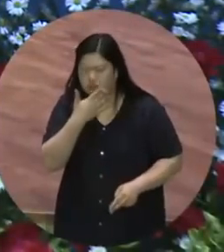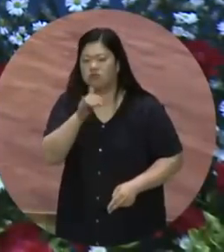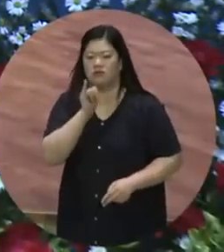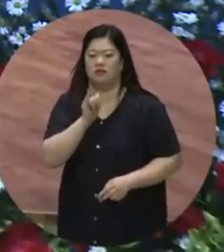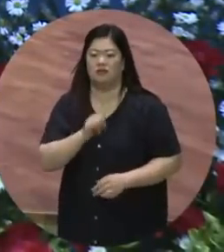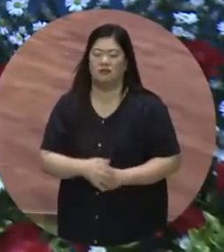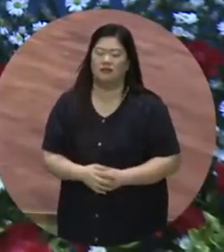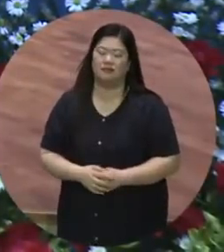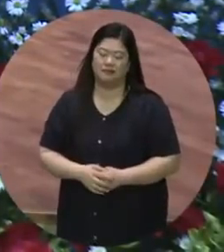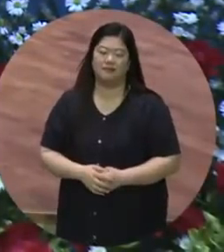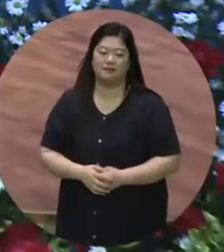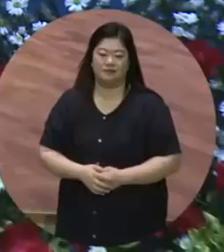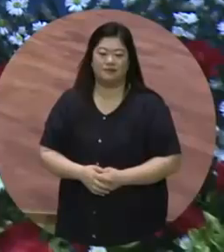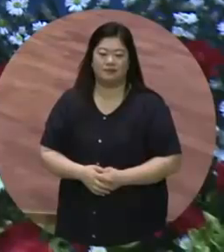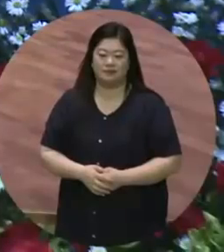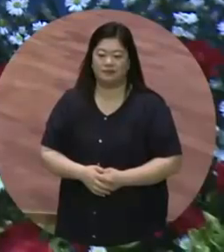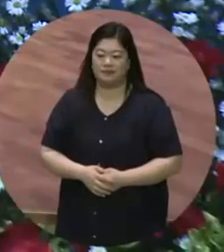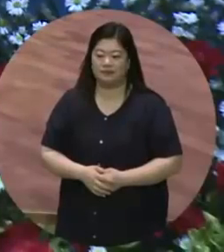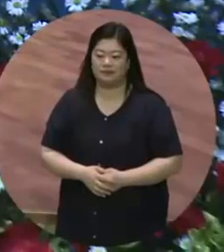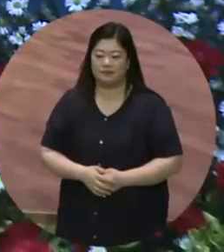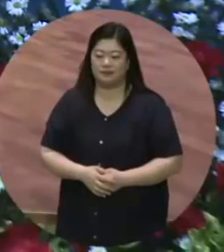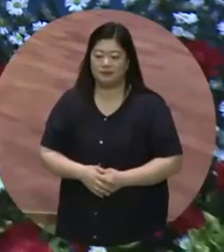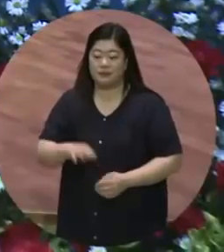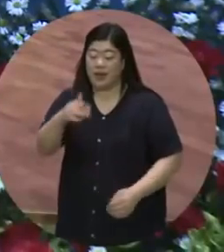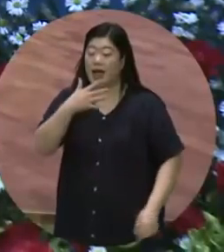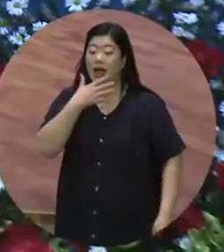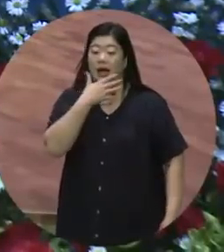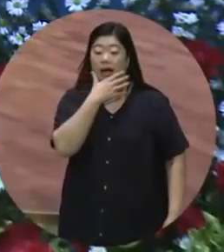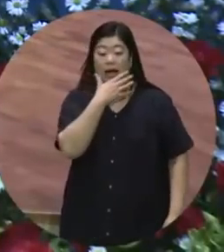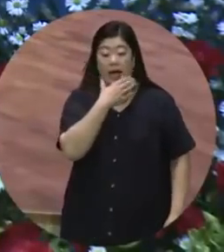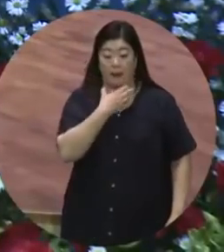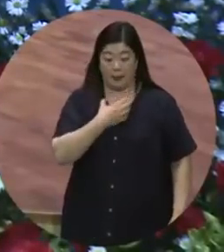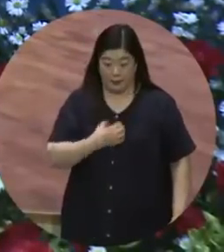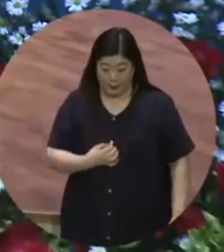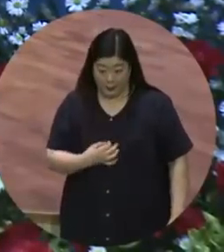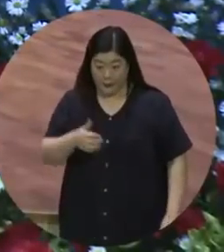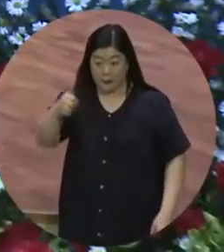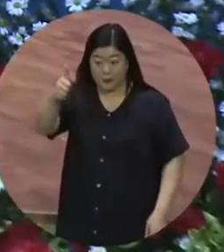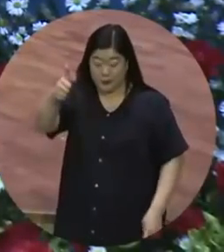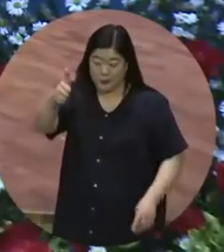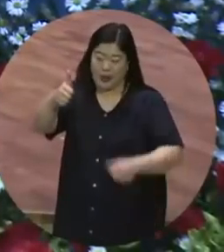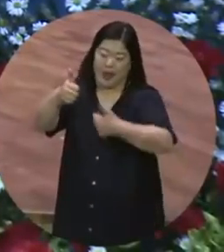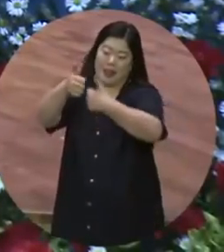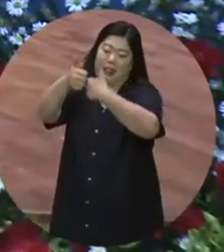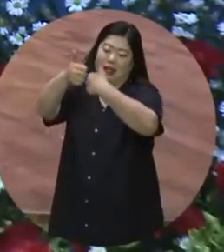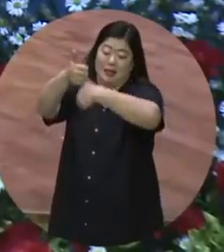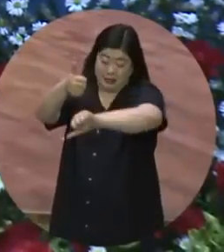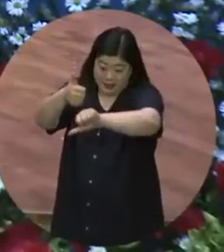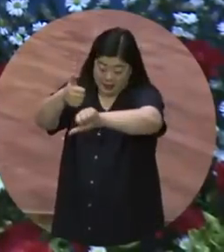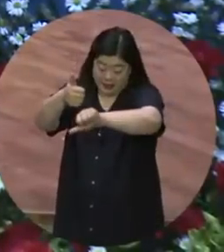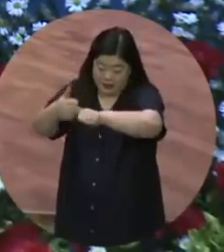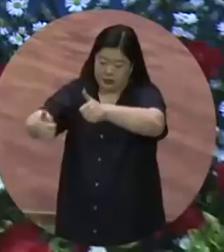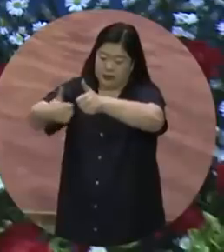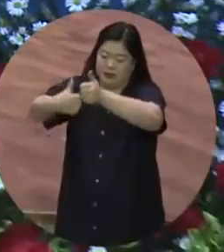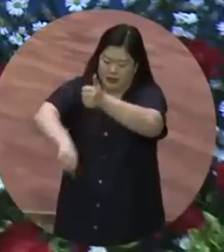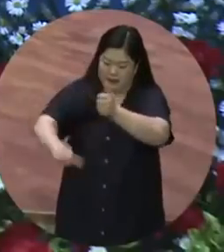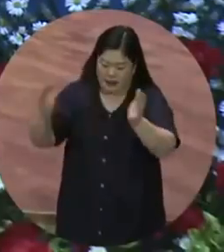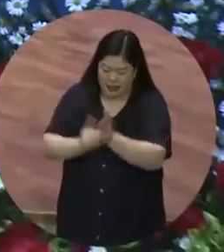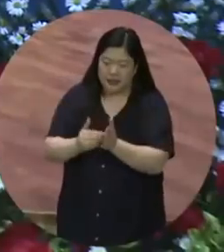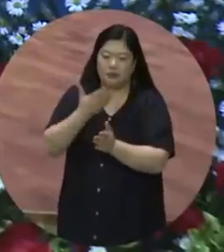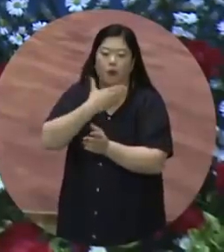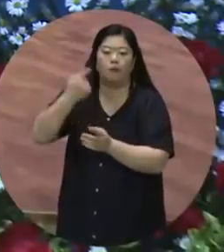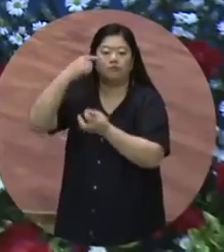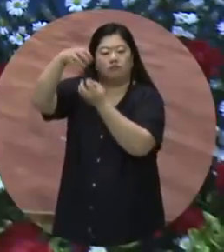25장에는요, 아브라함의 이 죽음과 함께 언약이 그 자손 후손에게 전달되는 과정이 기록되어